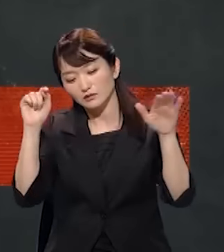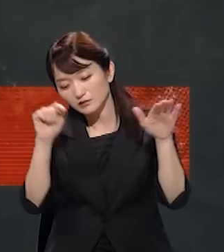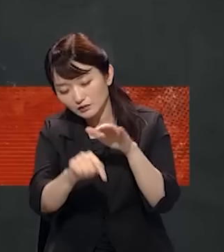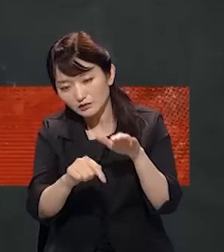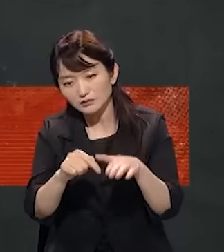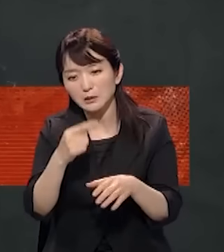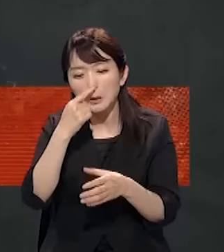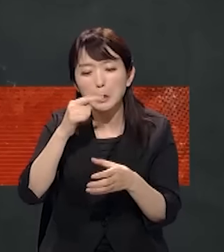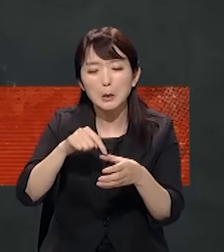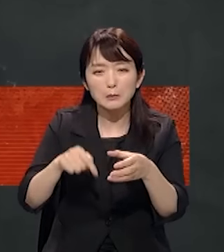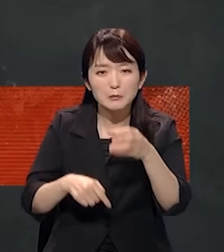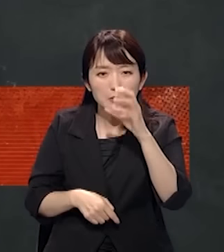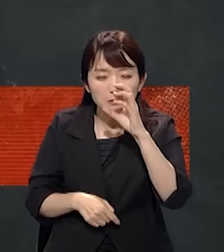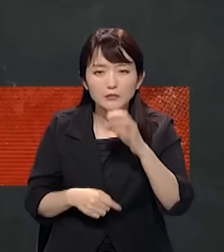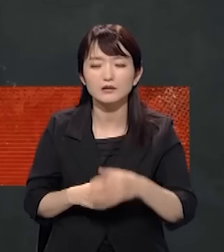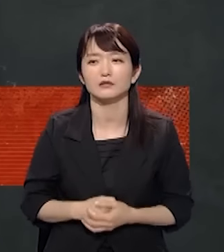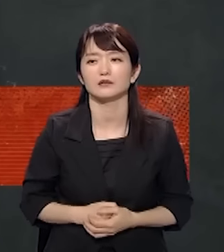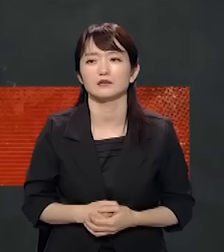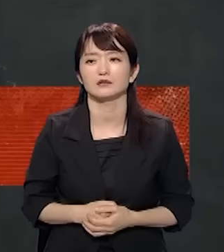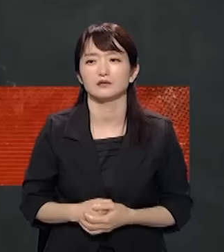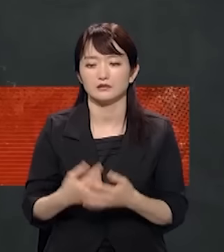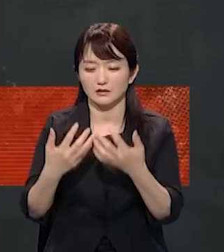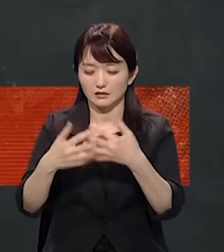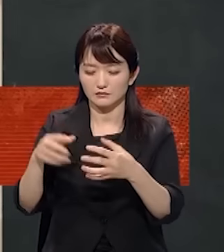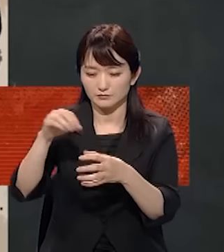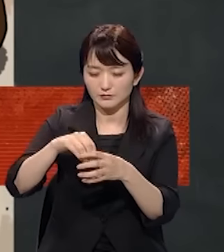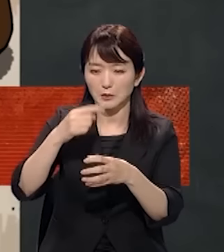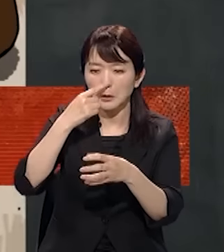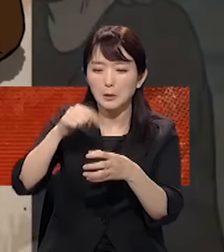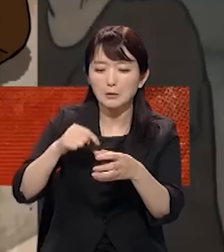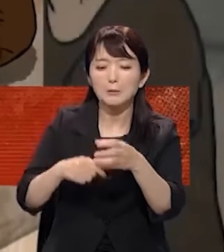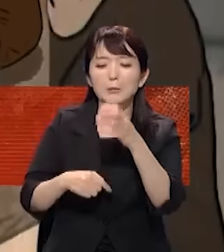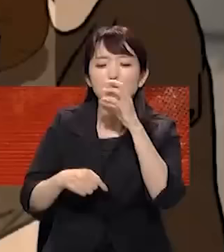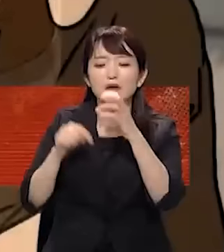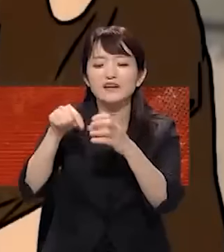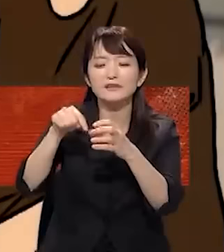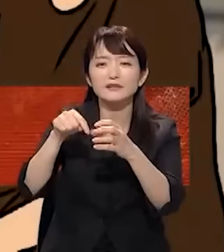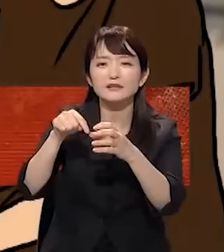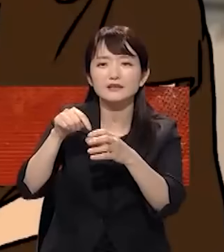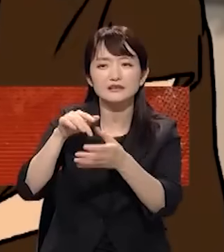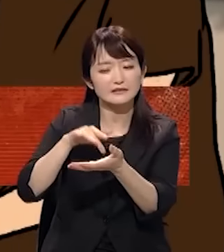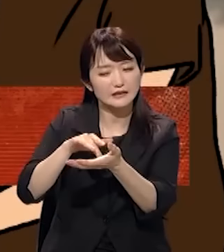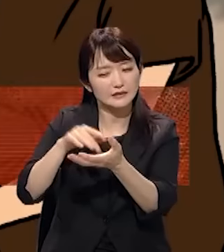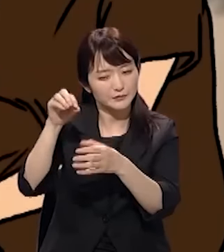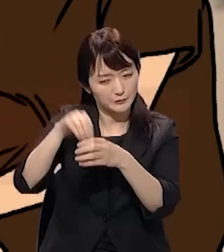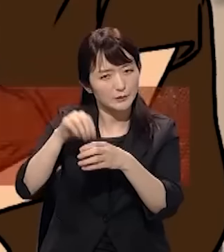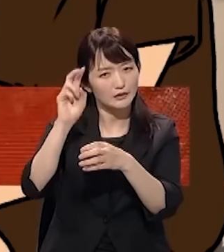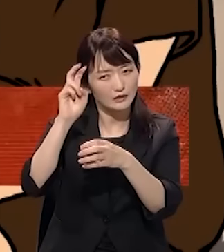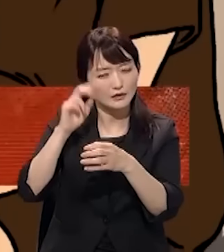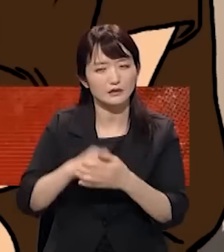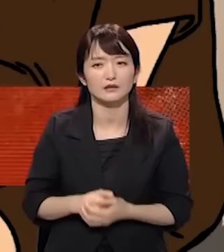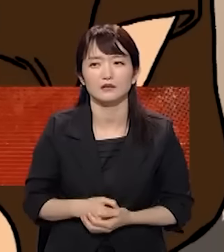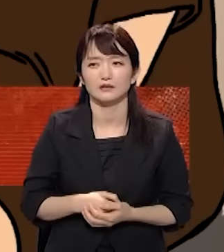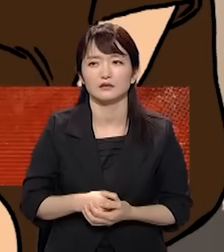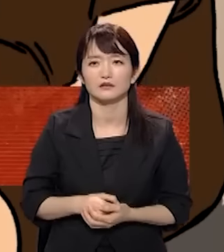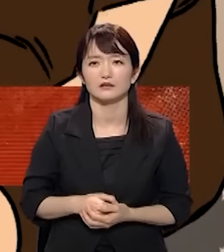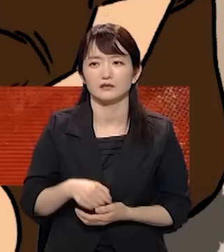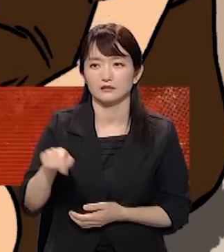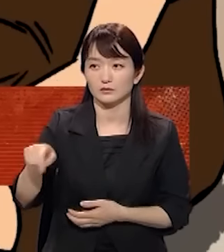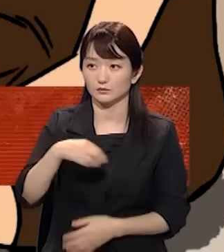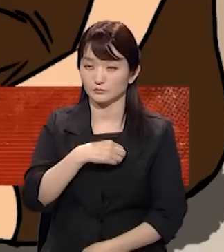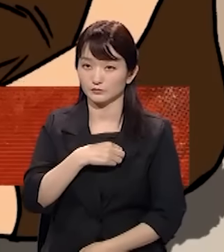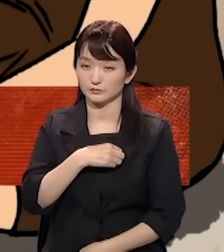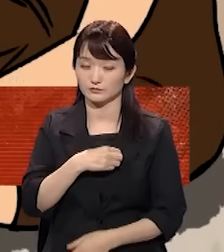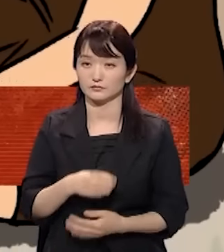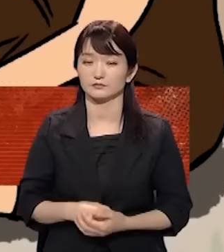같이 마쳤던 사람이고 냉 커피에 혹시나 농약 성분이 있었지 않을까 추측이 되는 부분이고요 또 경로당 회원들이 평소